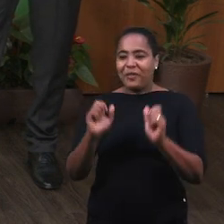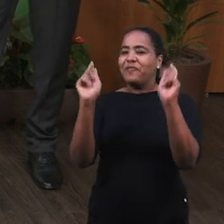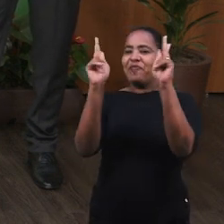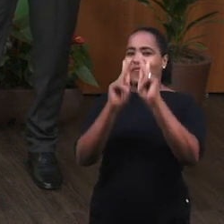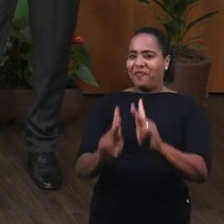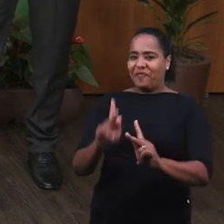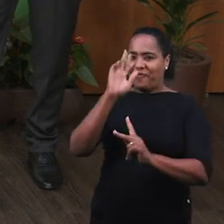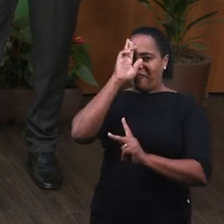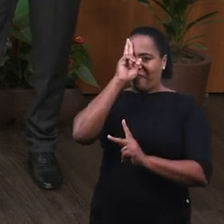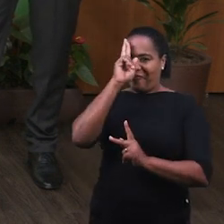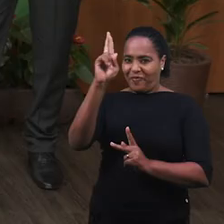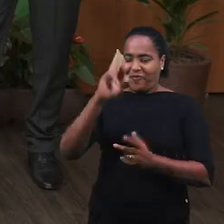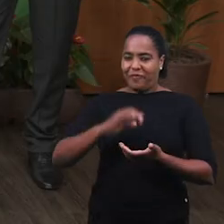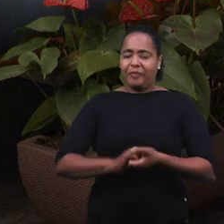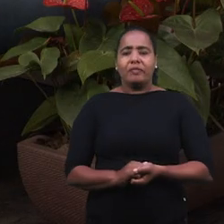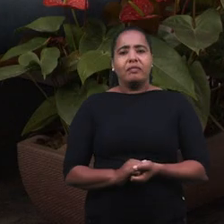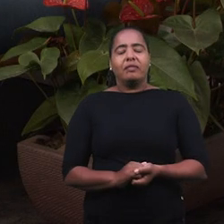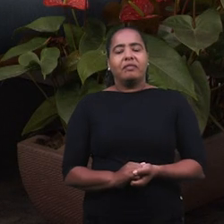Jésus, la paix du Seigneur.